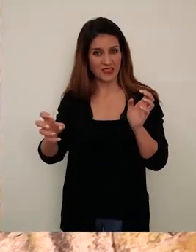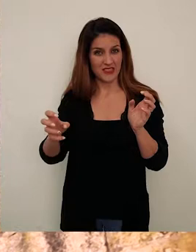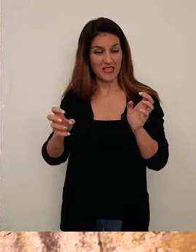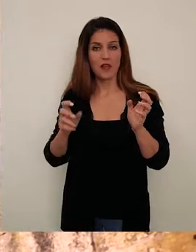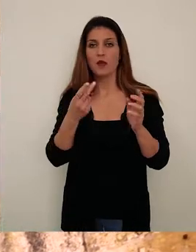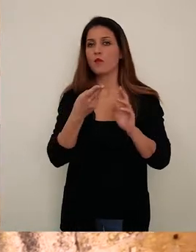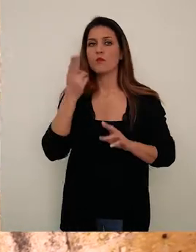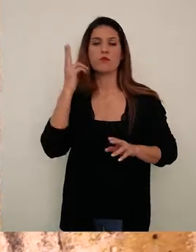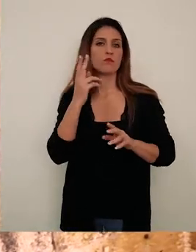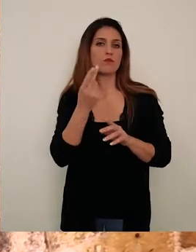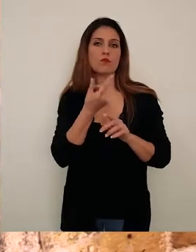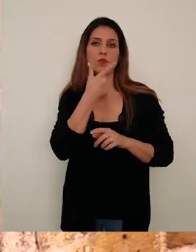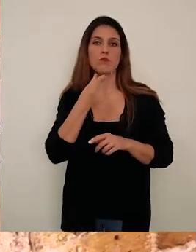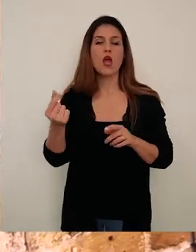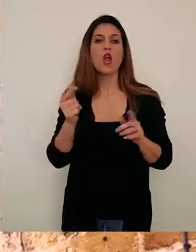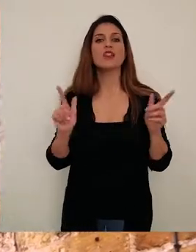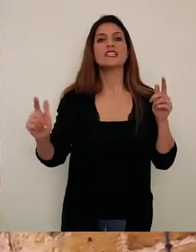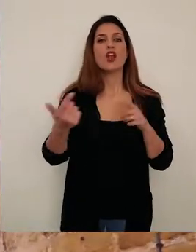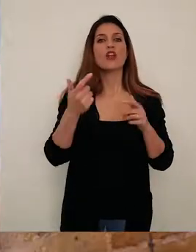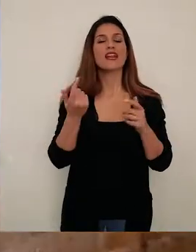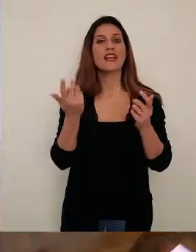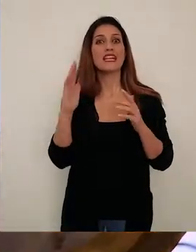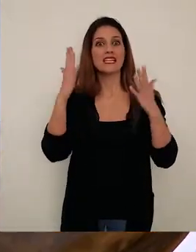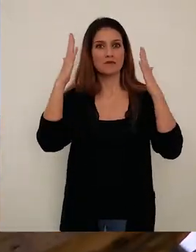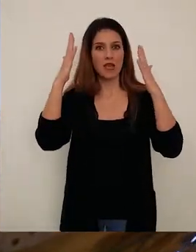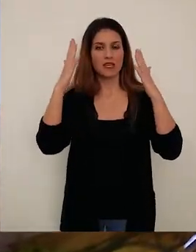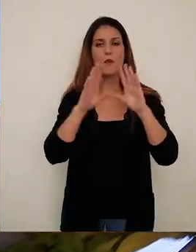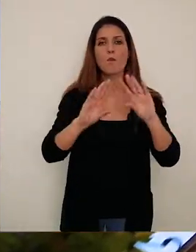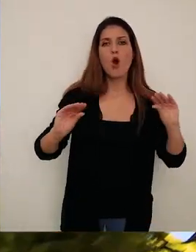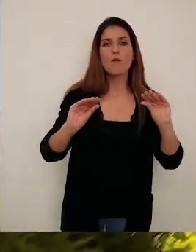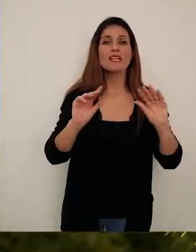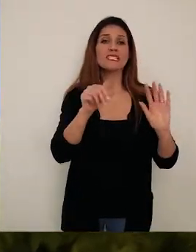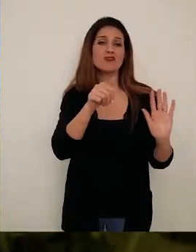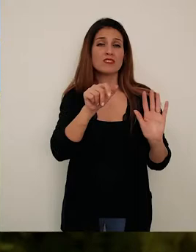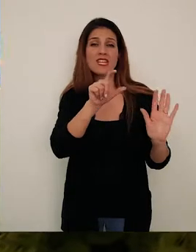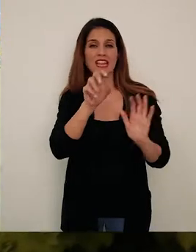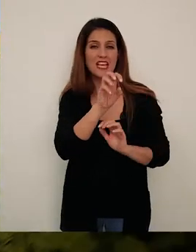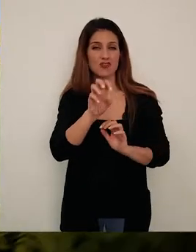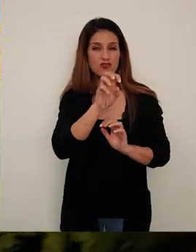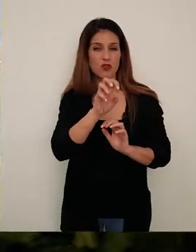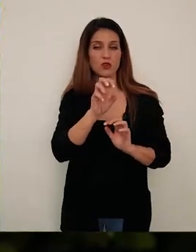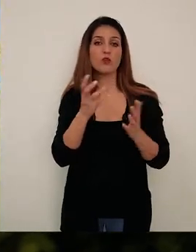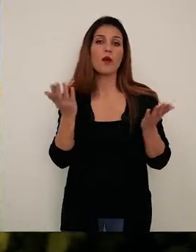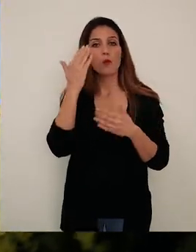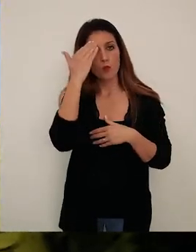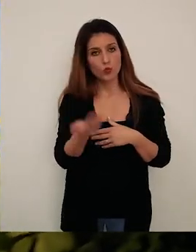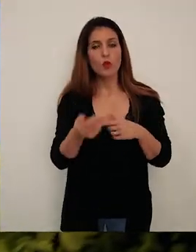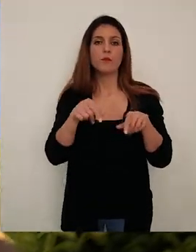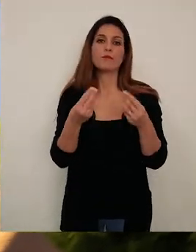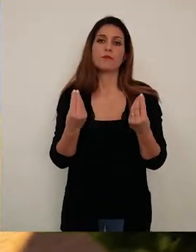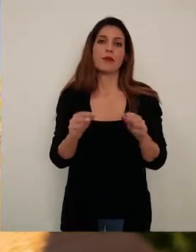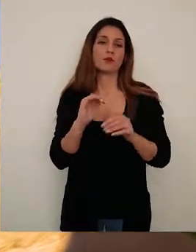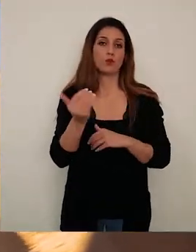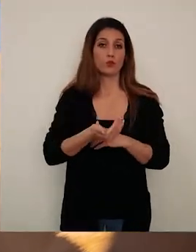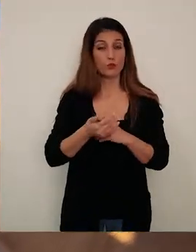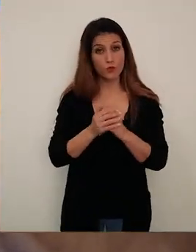degli Specchi, arredato con mobili 6-700. Purtroppo di questo patrimonio si sono ormai perse le tracce.